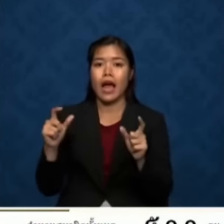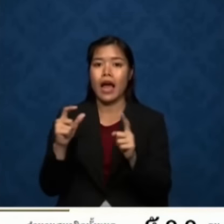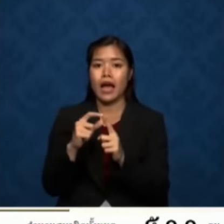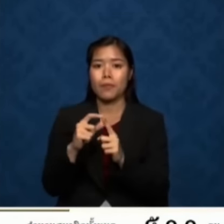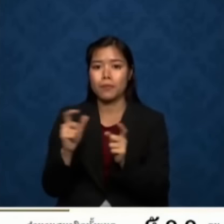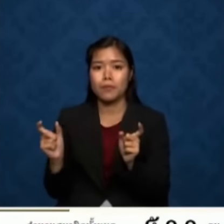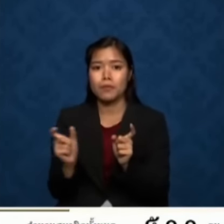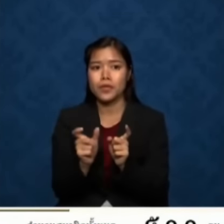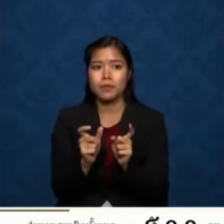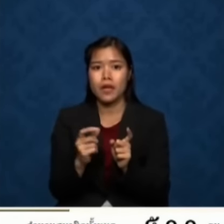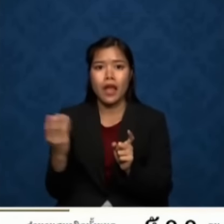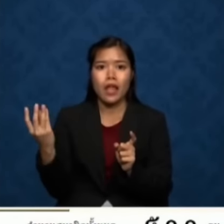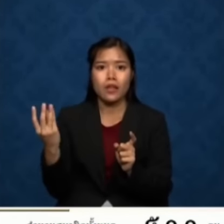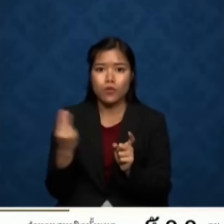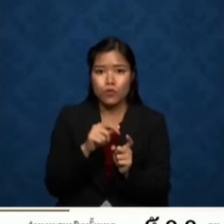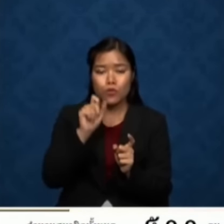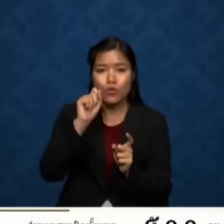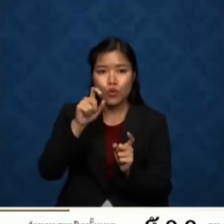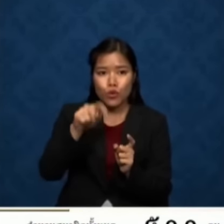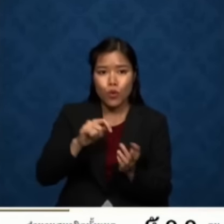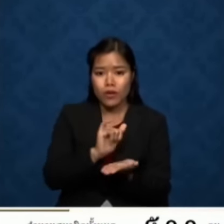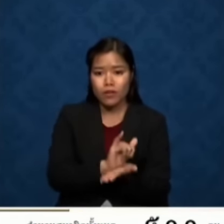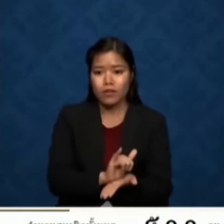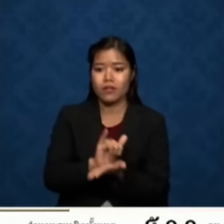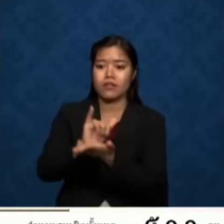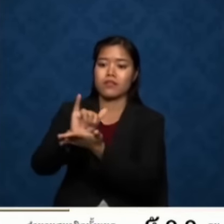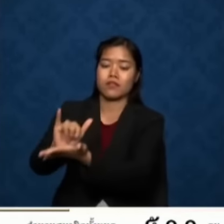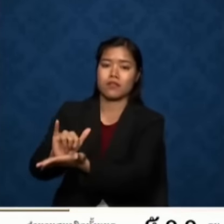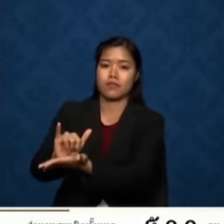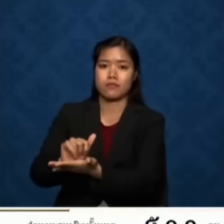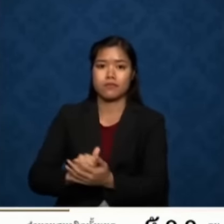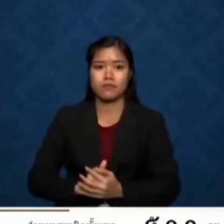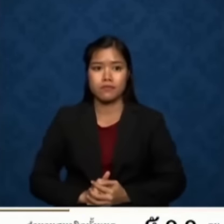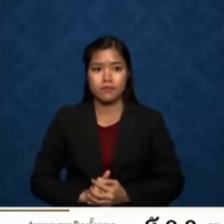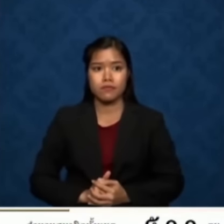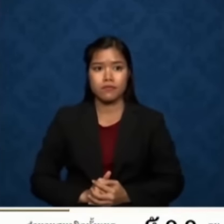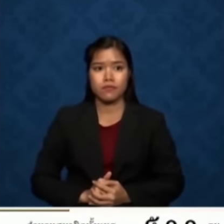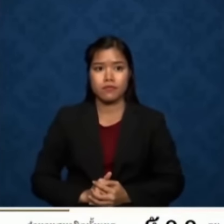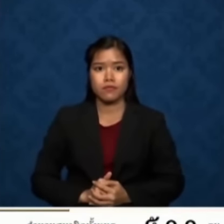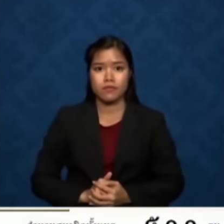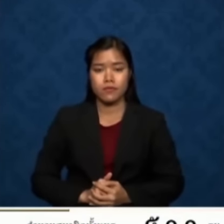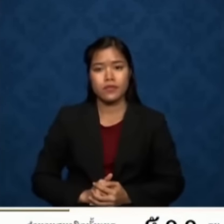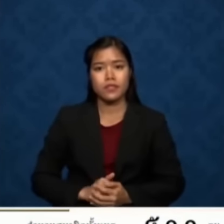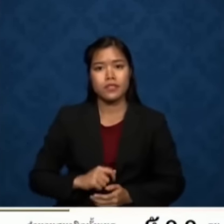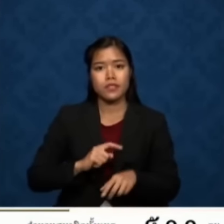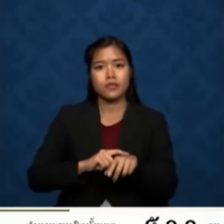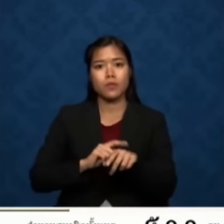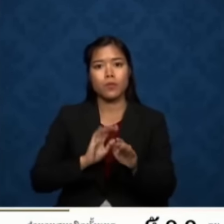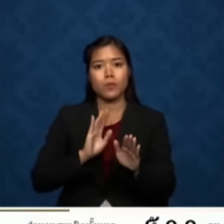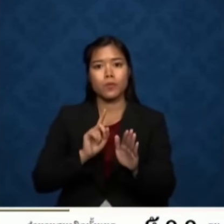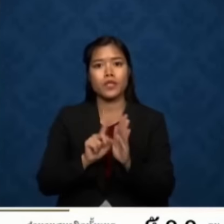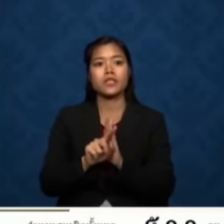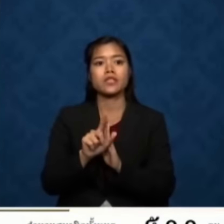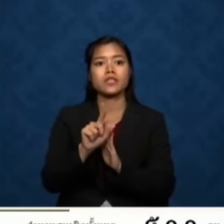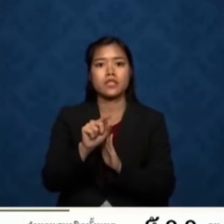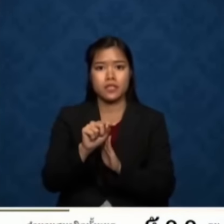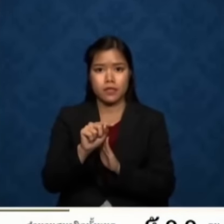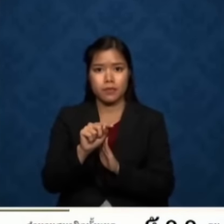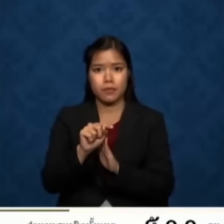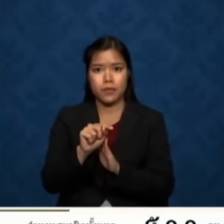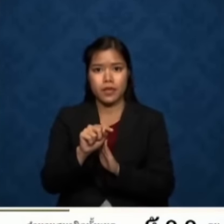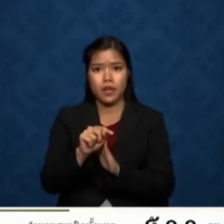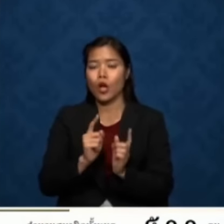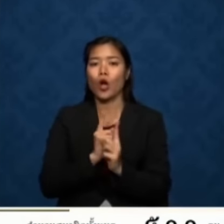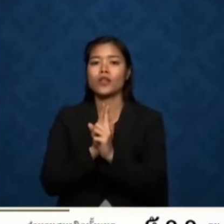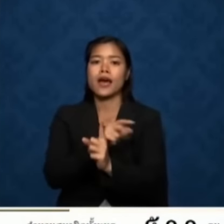ล้วก็ต้องไปส่งโรงพยาบาลโดยเร็วท่านบอกว่าในเวลา20นาทีเนี่ยผมก็คิดว่าอันนี้เป็นดุลพินิจแพทย์แล้วอย